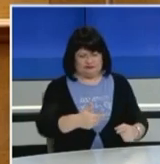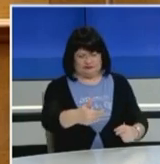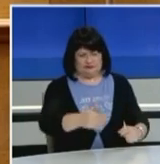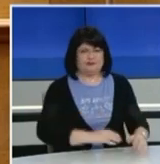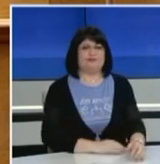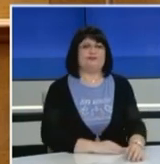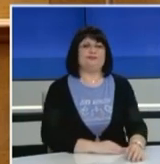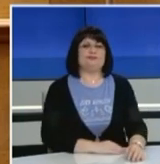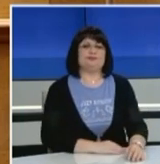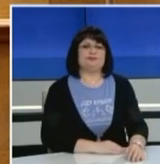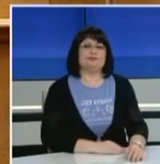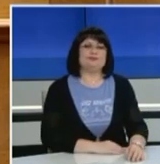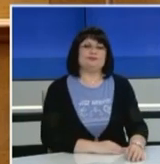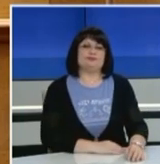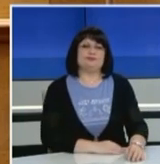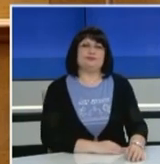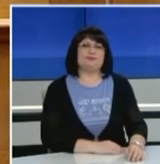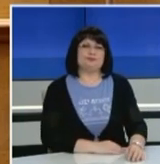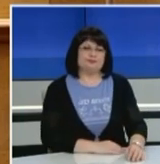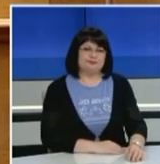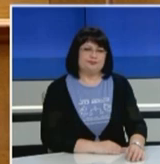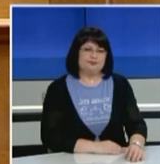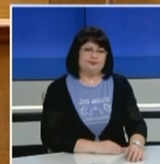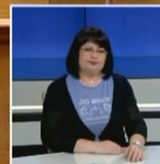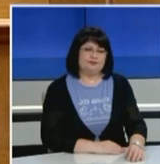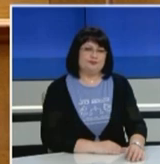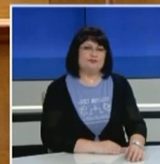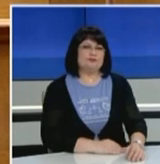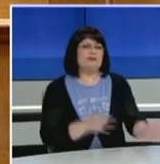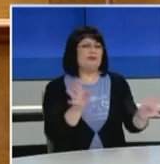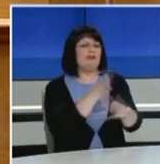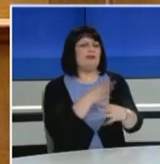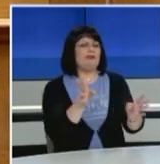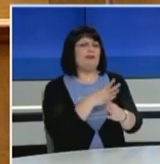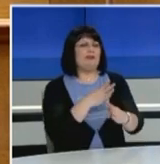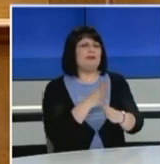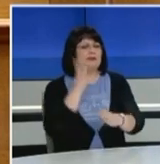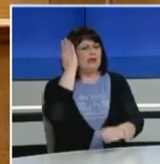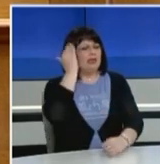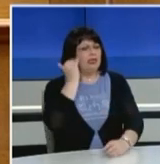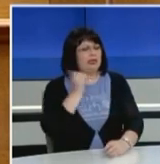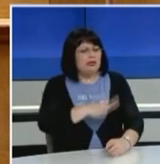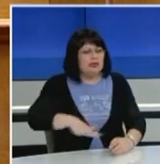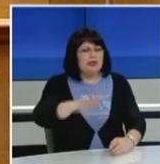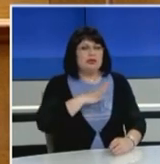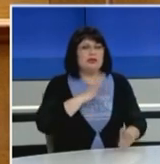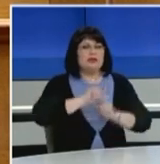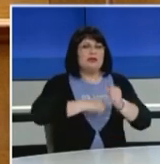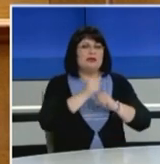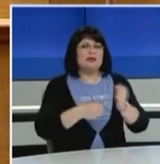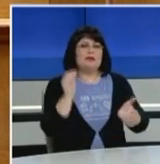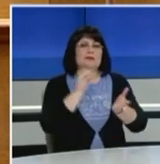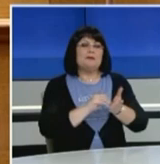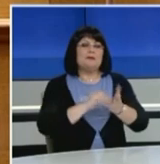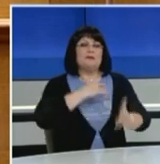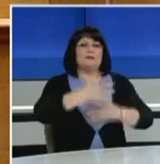προεκτάσεις. Στη συντήρηση αυτού του αποπροσανατολιστικού παιχνιδιού συνέβαλε βέβαια και το νέο